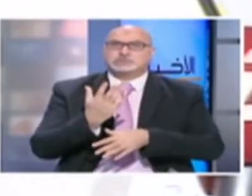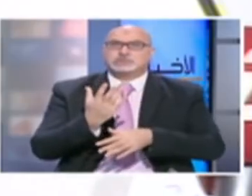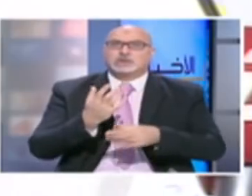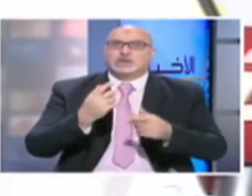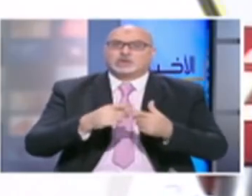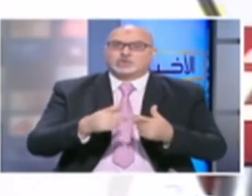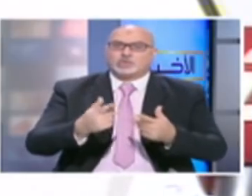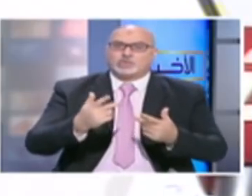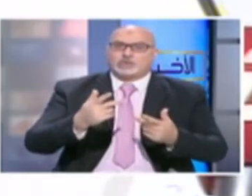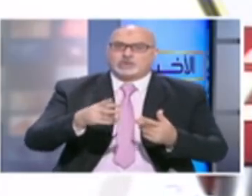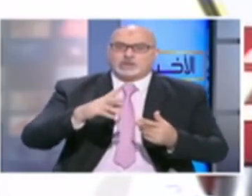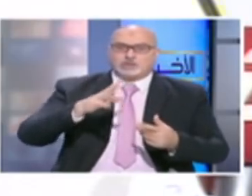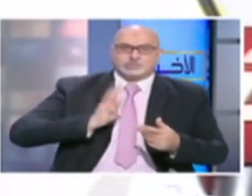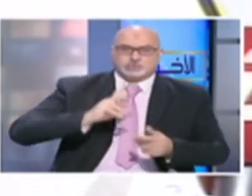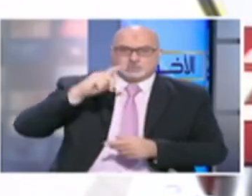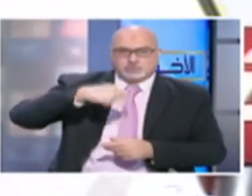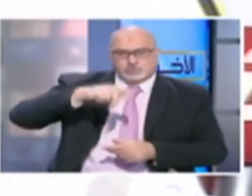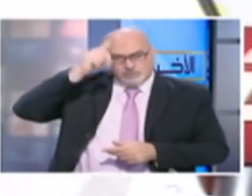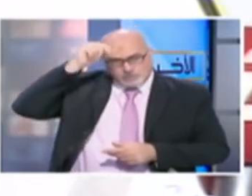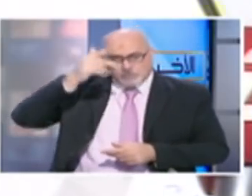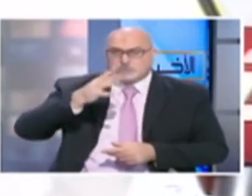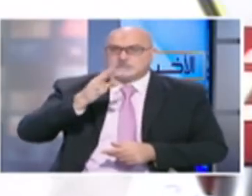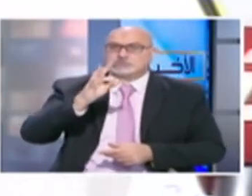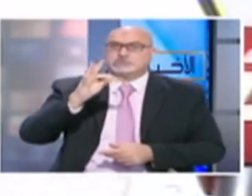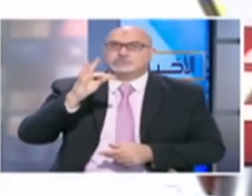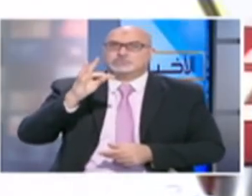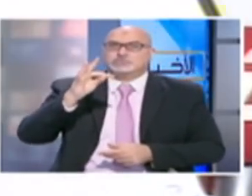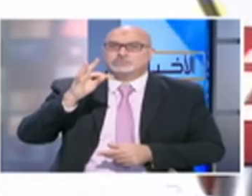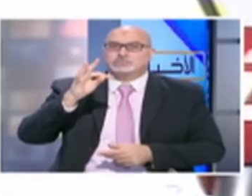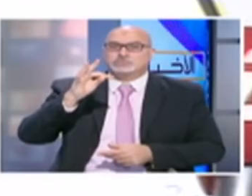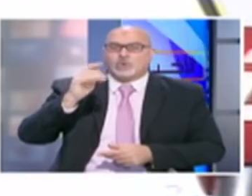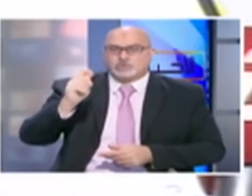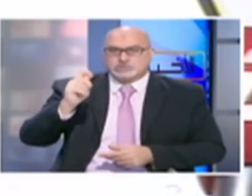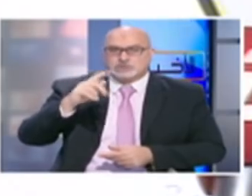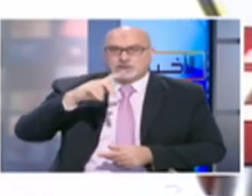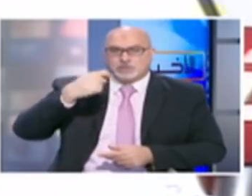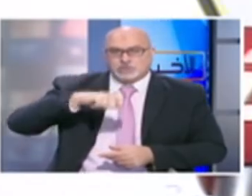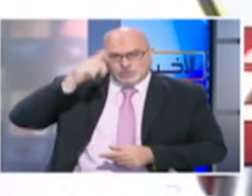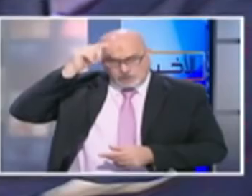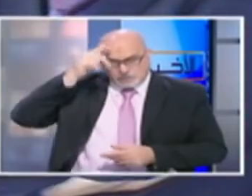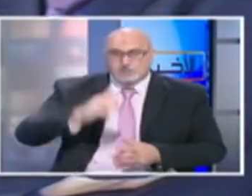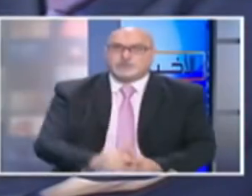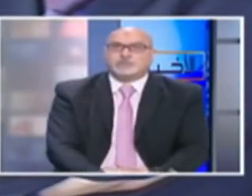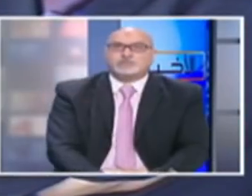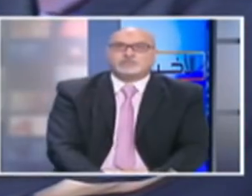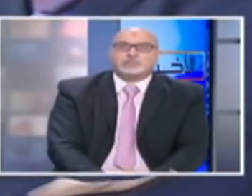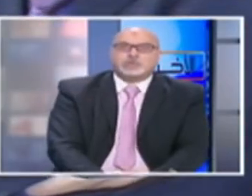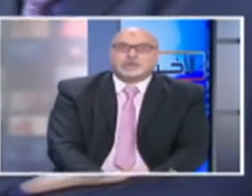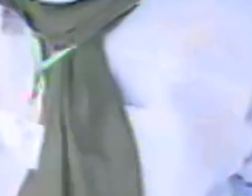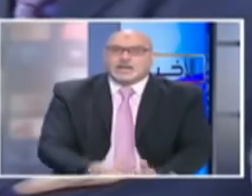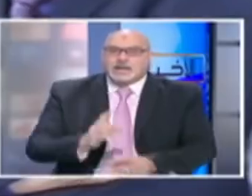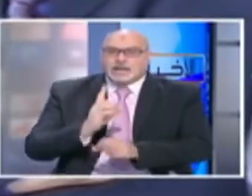التي يحرص عليها السيد عبد المجيد تبون رئيس الجمهورية الجزائرية. الوفود